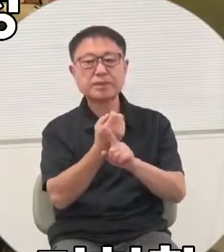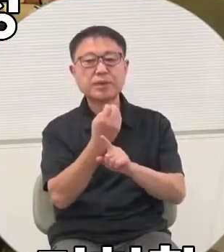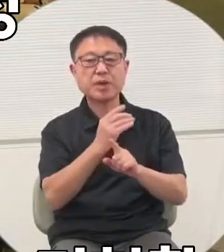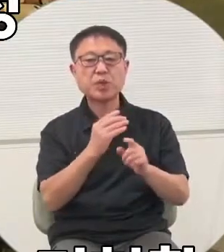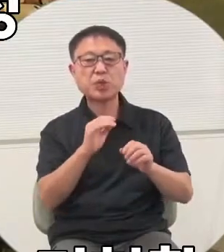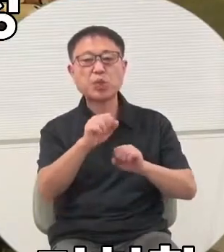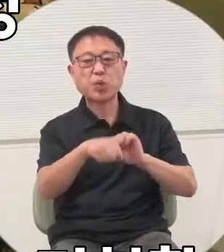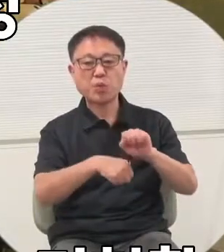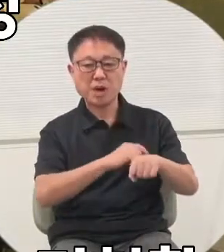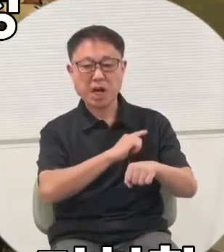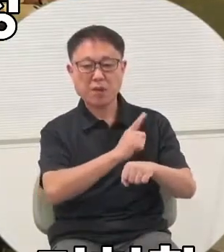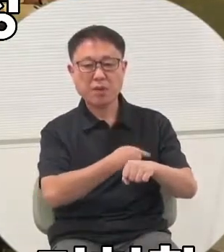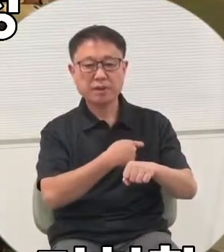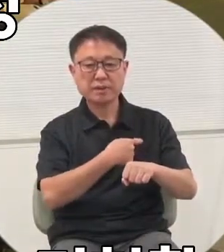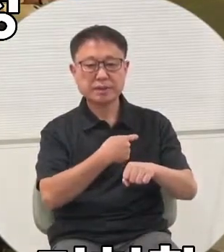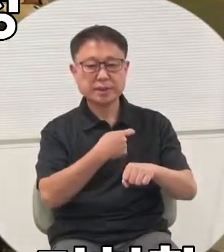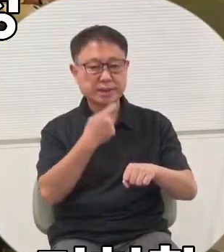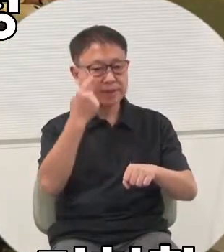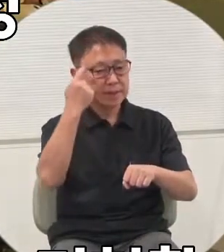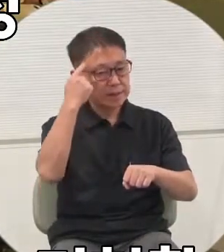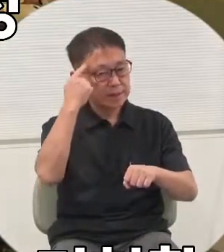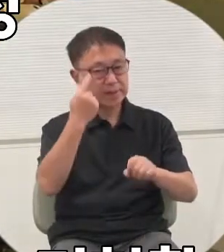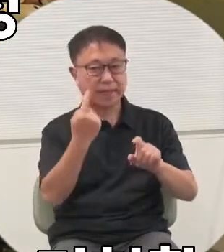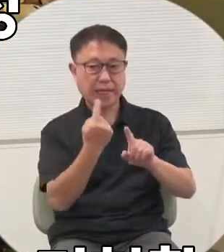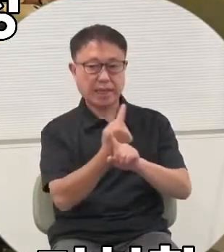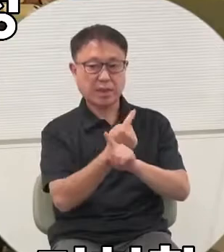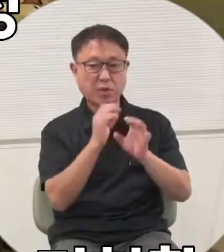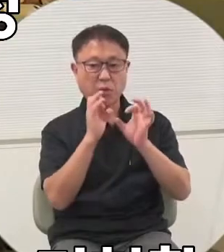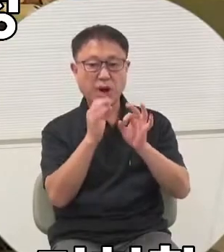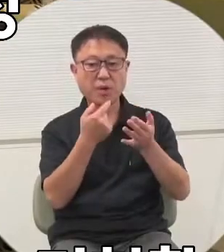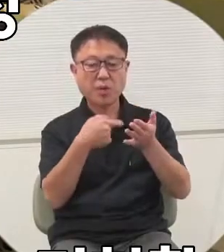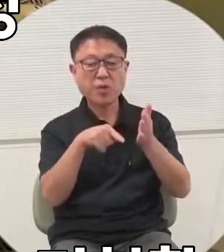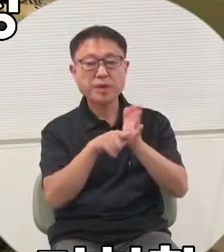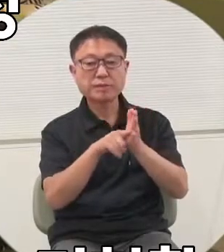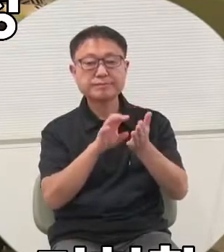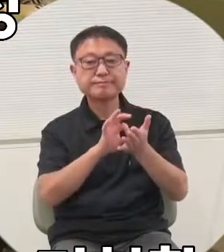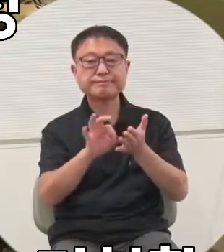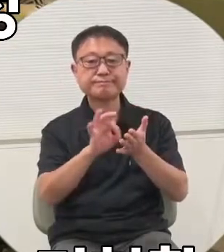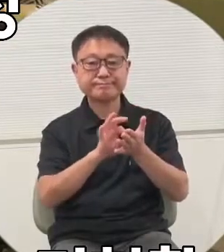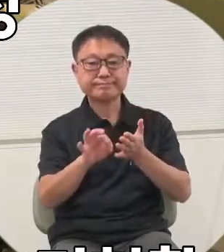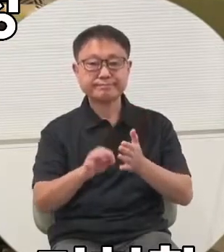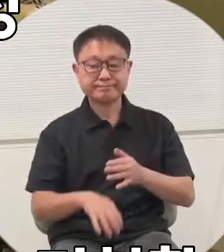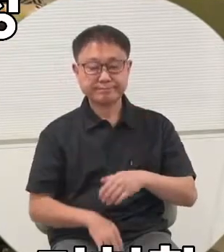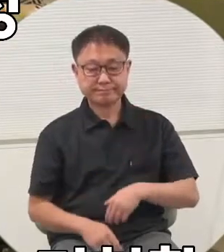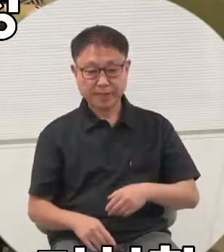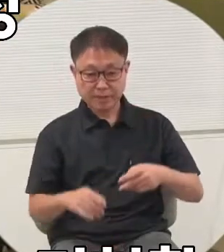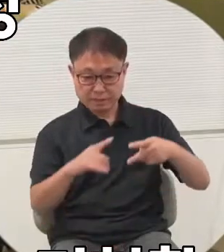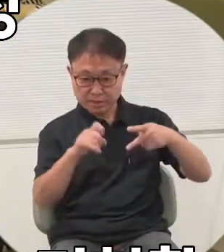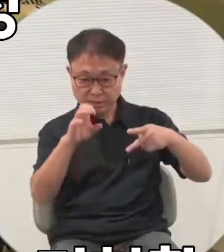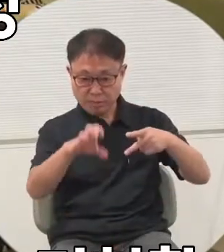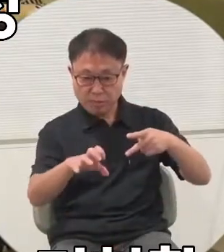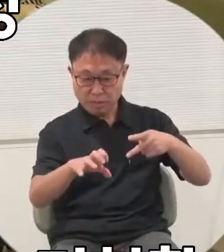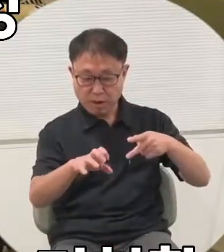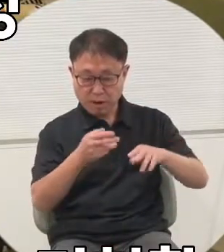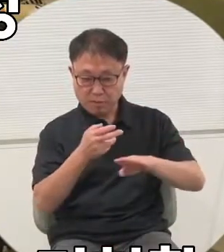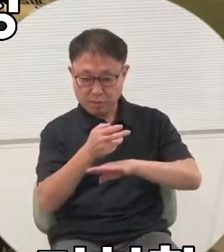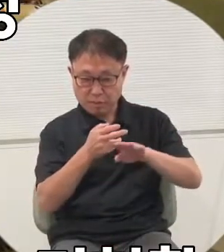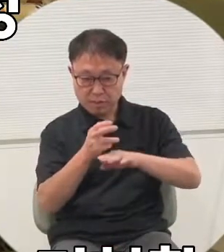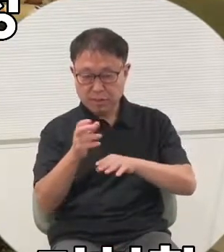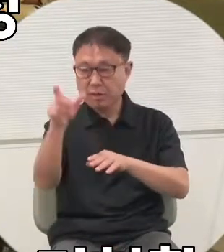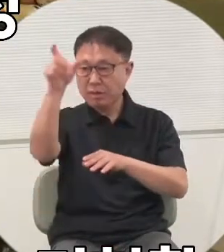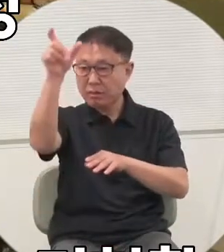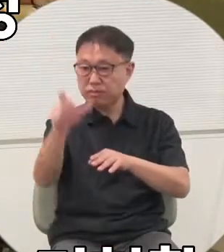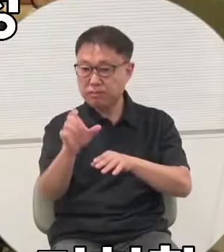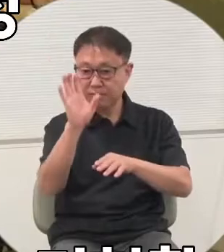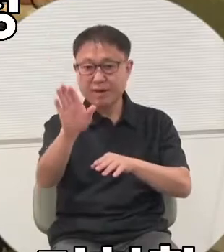동물권 인식 개선 광고로 전액 사용됩니다. 저희 서대문구 다니시다 보면은 버스에 서동행 광고 아마